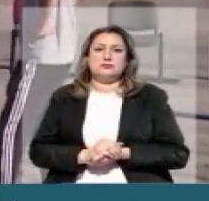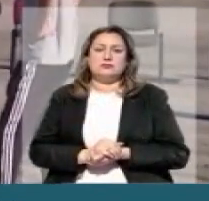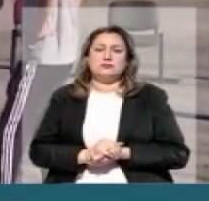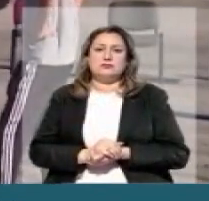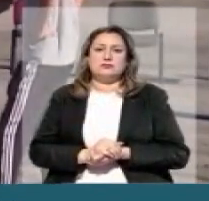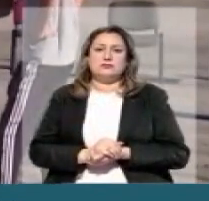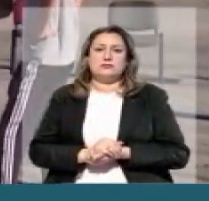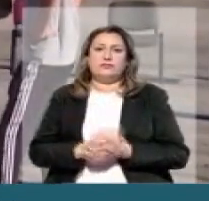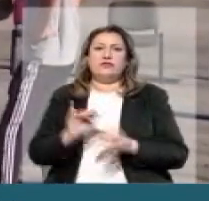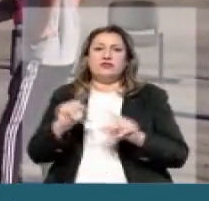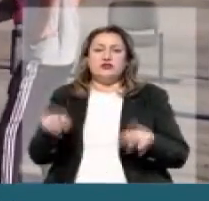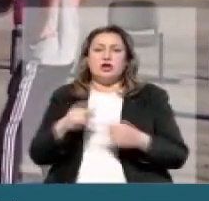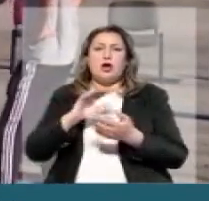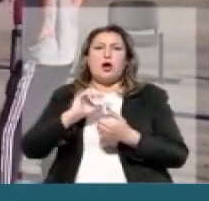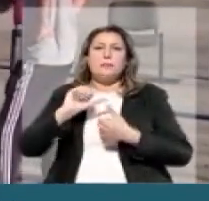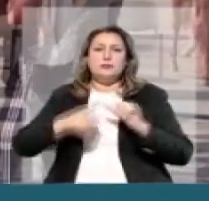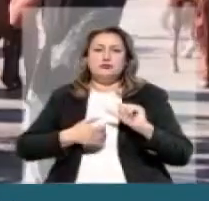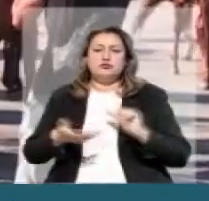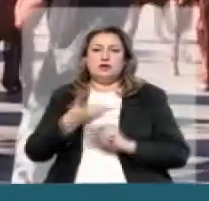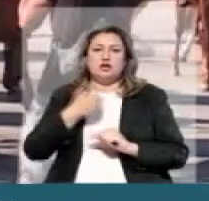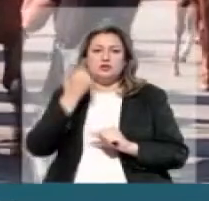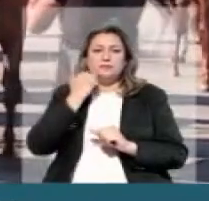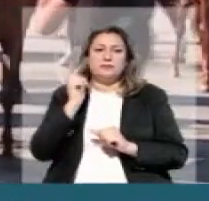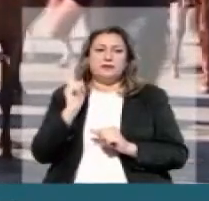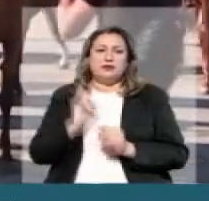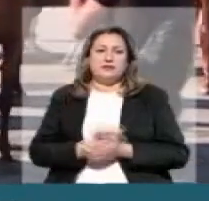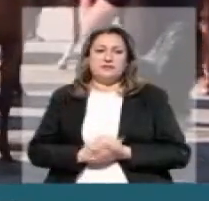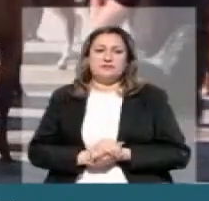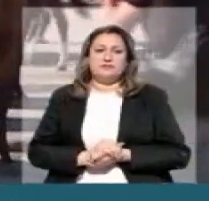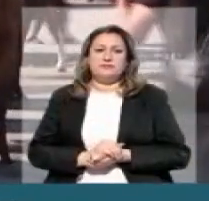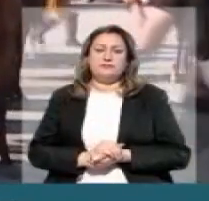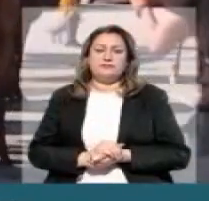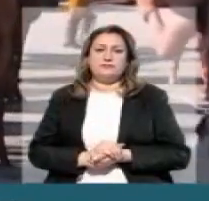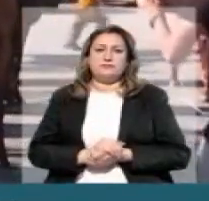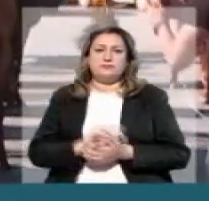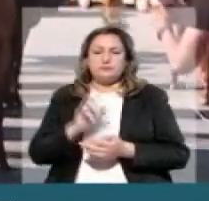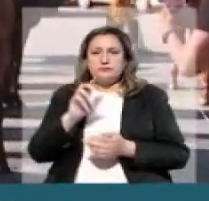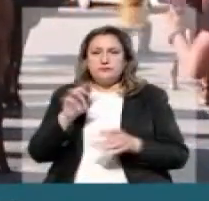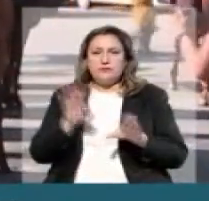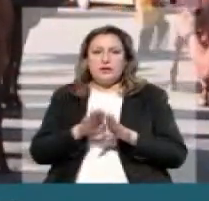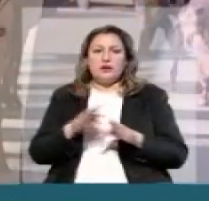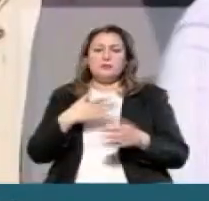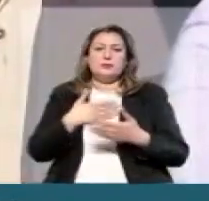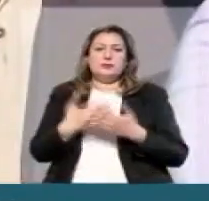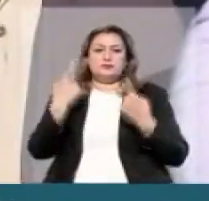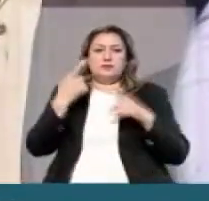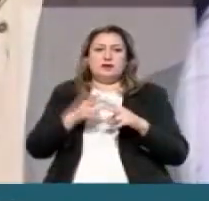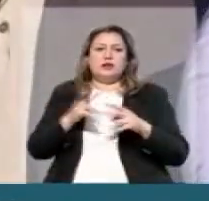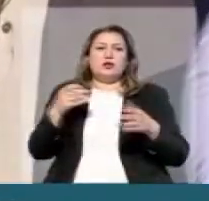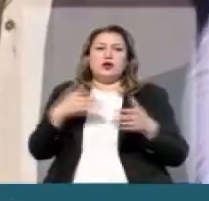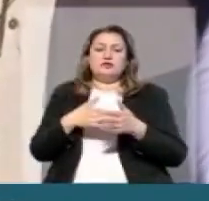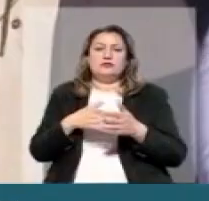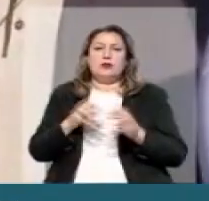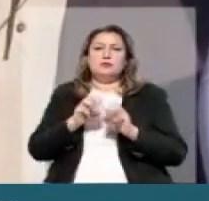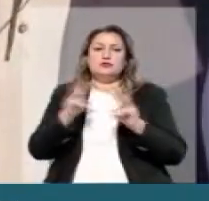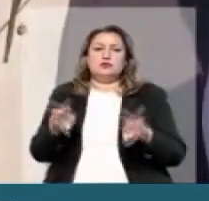бәрі бізді қолдап, бізбен бірге осы күнге дейін. Мұқтаж жандарға баспана сыйлаумен қатар басқа да көмек көрсетіледі. Екі қолға бір күрек таба